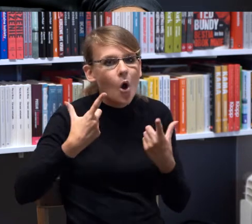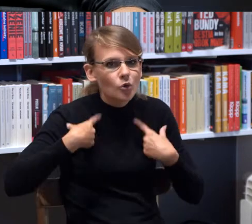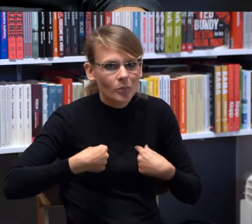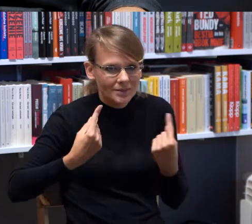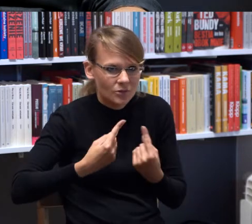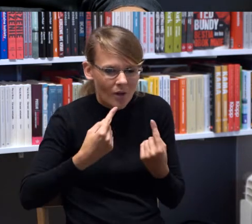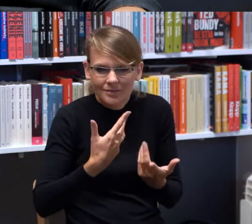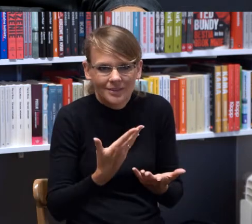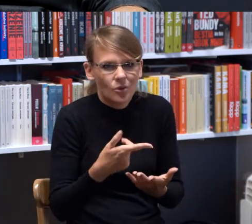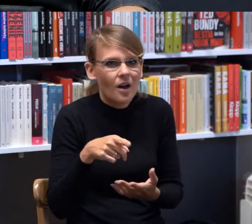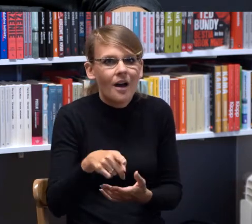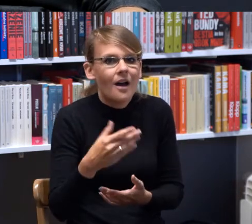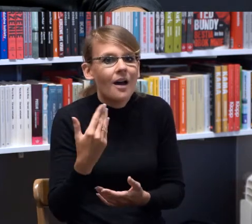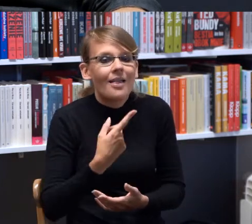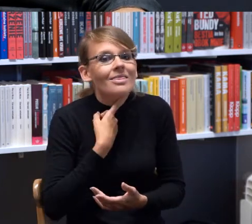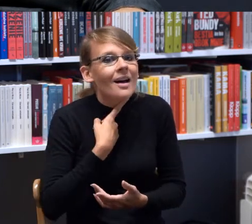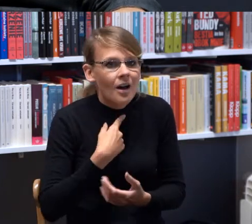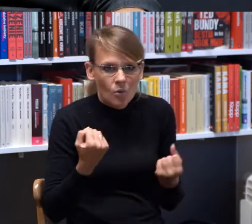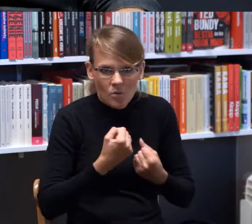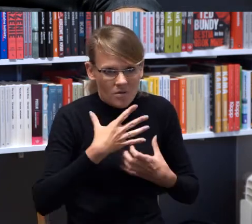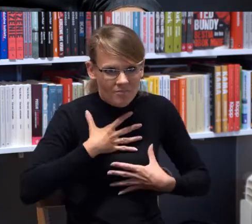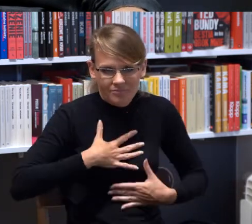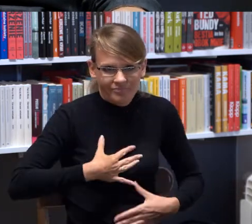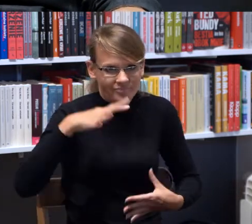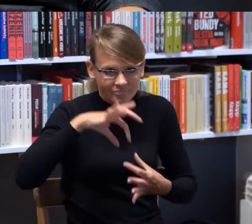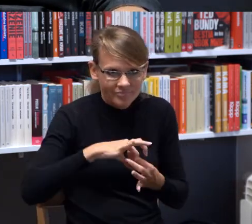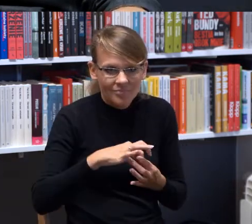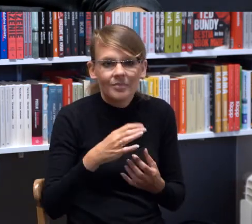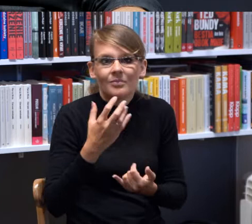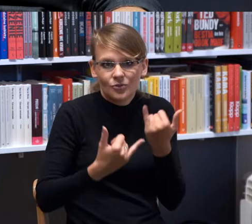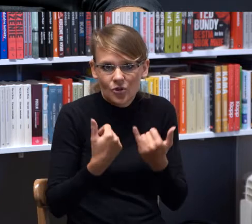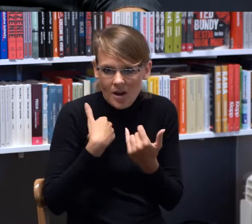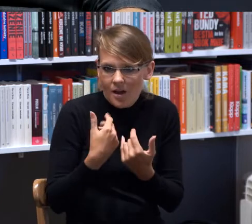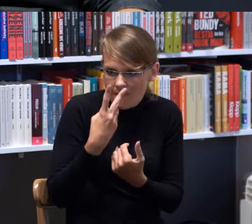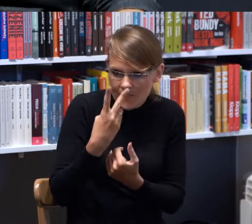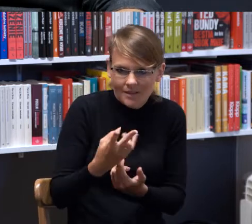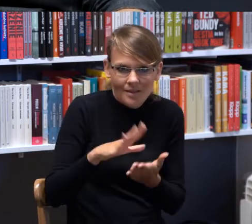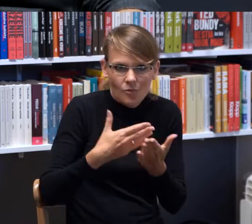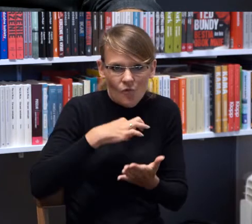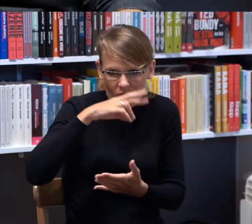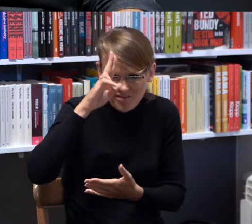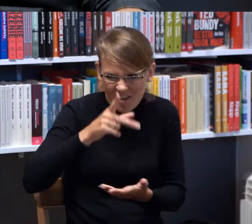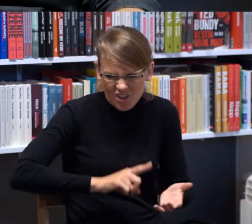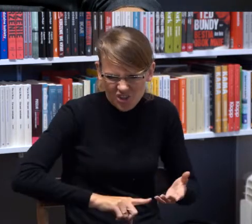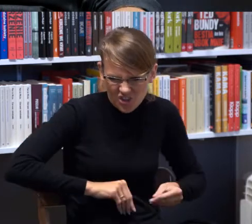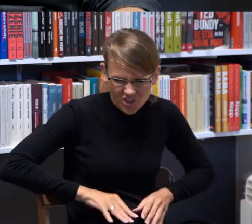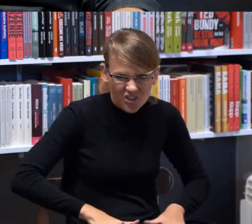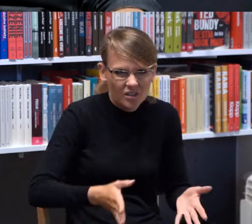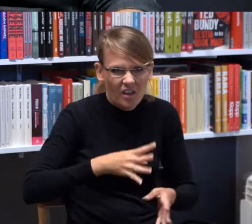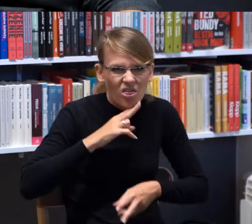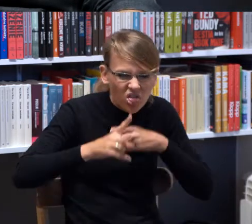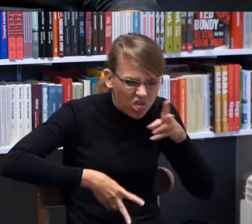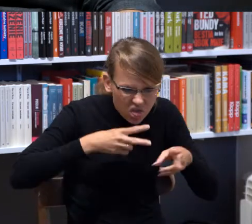bardzo fizjologiczne też, więc jak się jest bardzo blisko tego i się widzi na przykład tego swojego ojca zasikanego, zażyganego albo